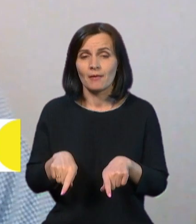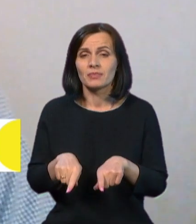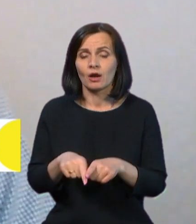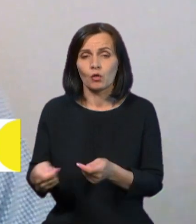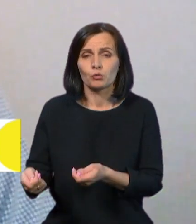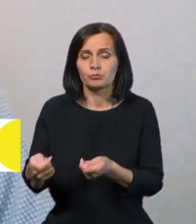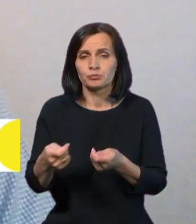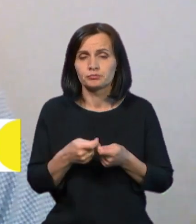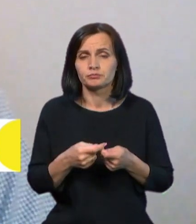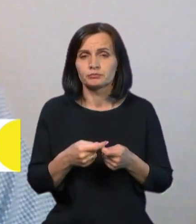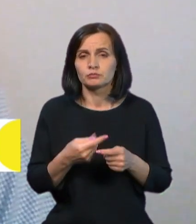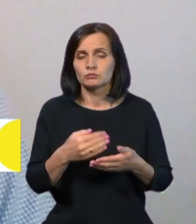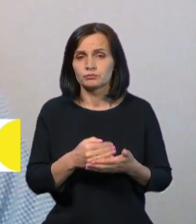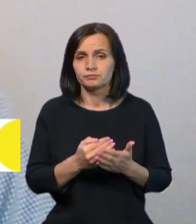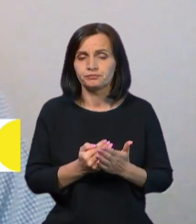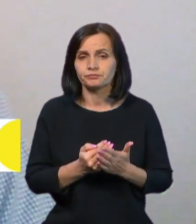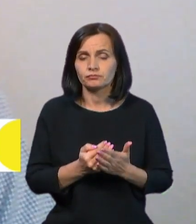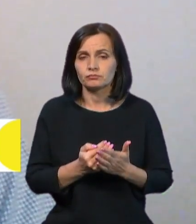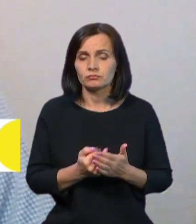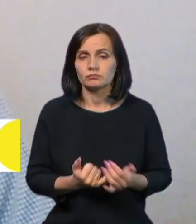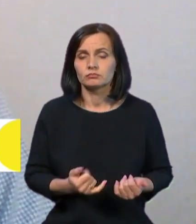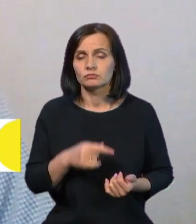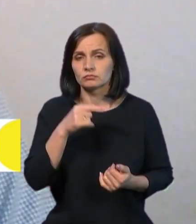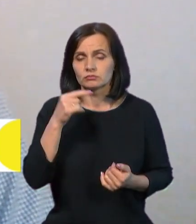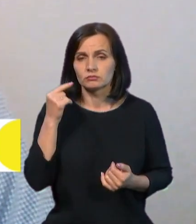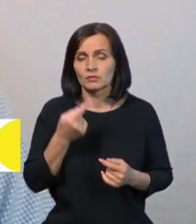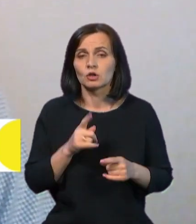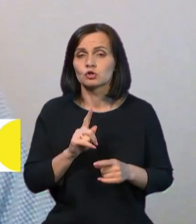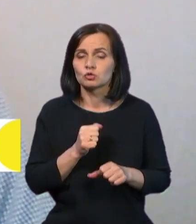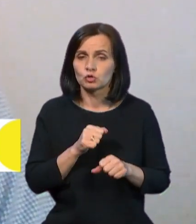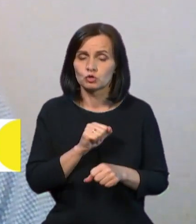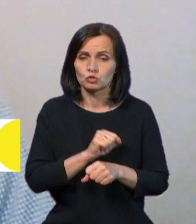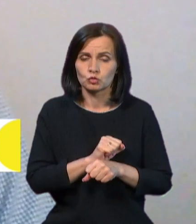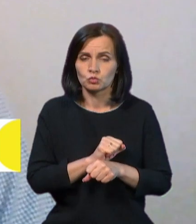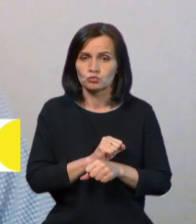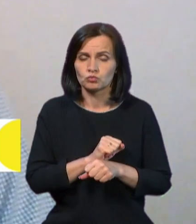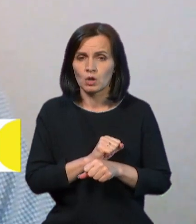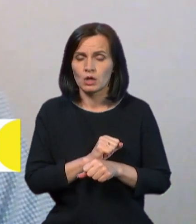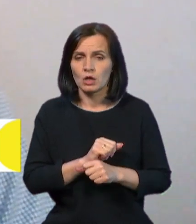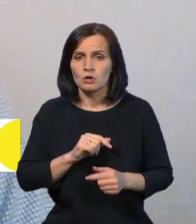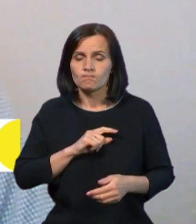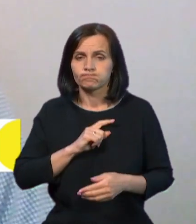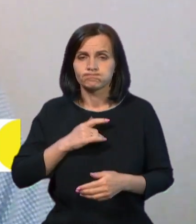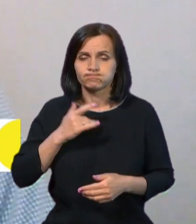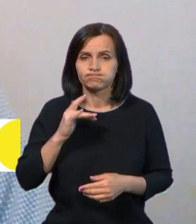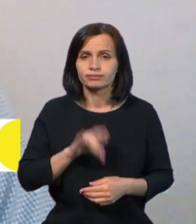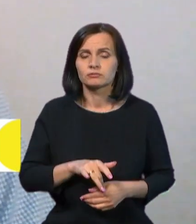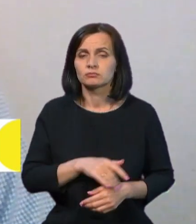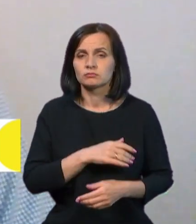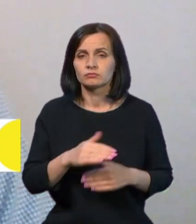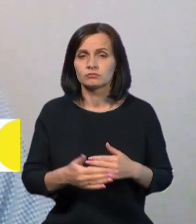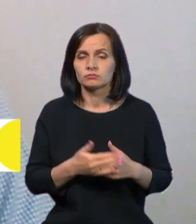може призупинити жорсткі секторальні і персональні санкції, плюс відповідне нанесення ударів